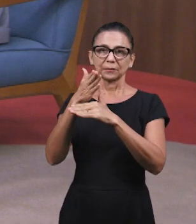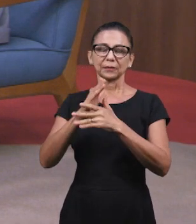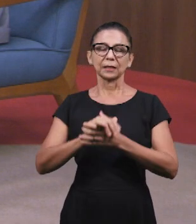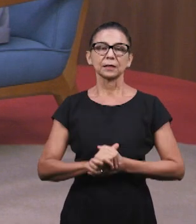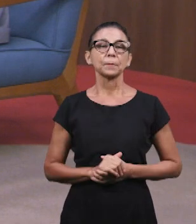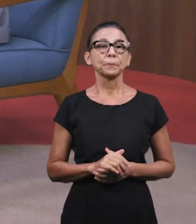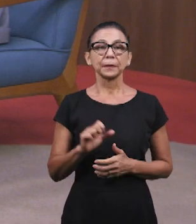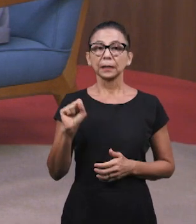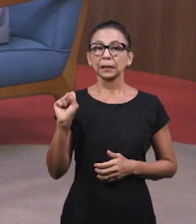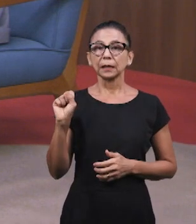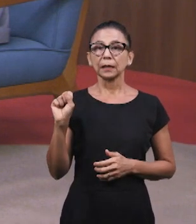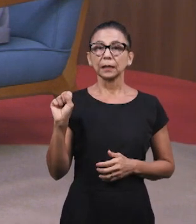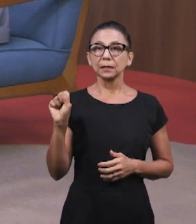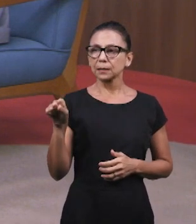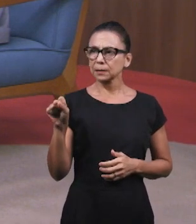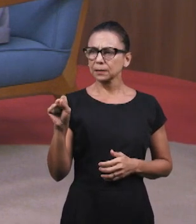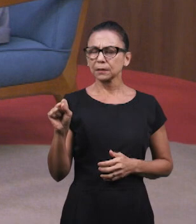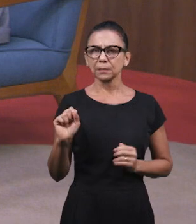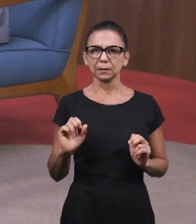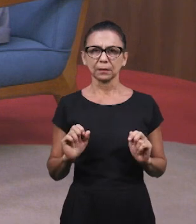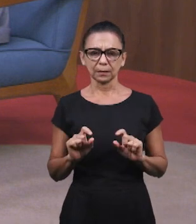important